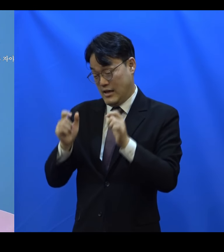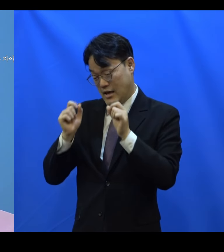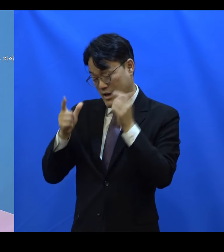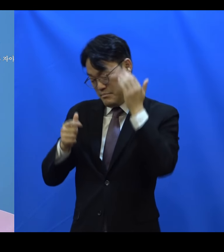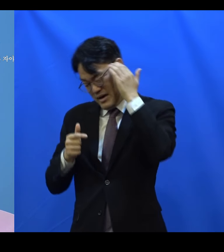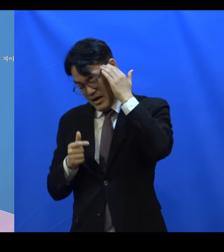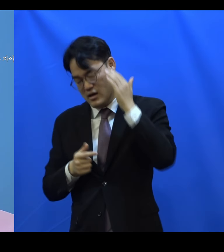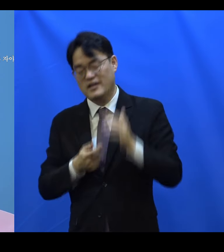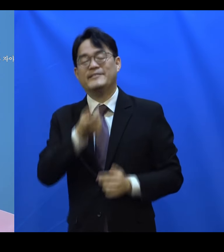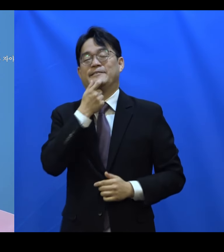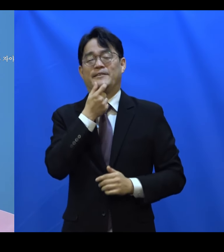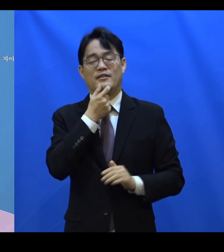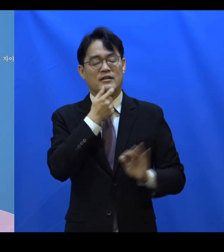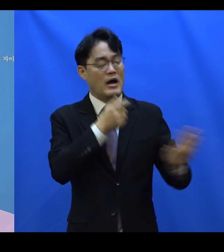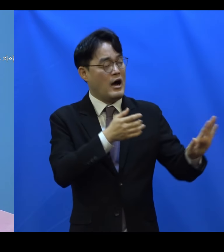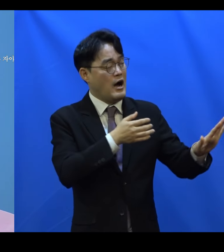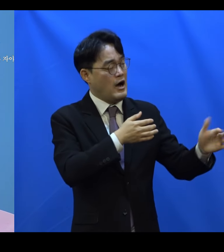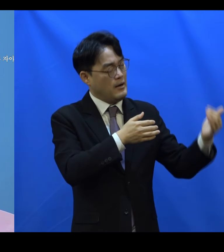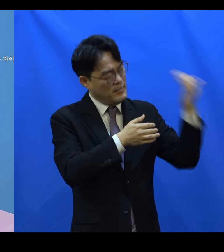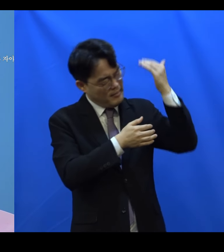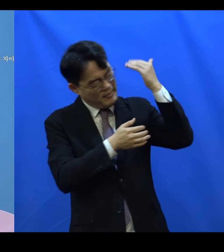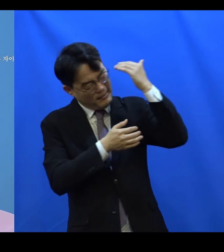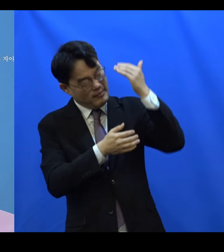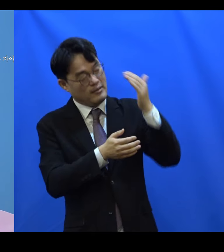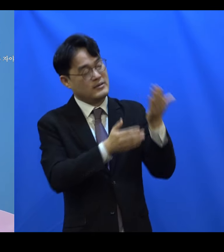그런데 그녀를 깨우려고 하는 자들이 있다는 거예요.